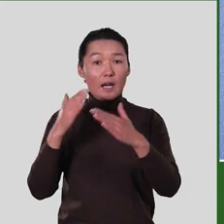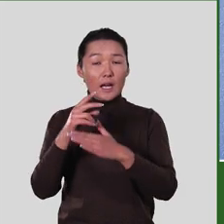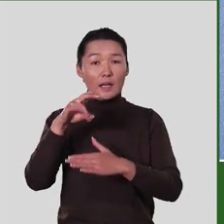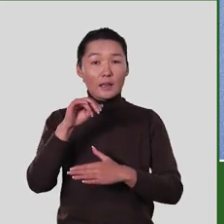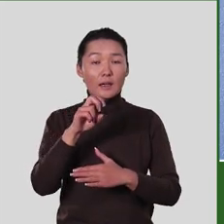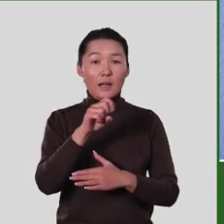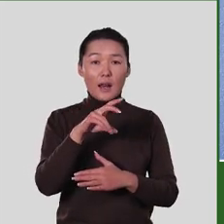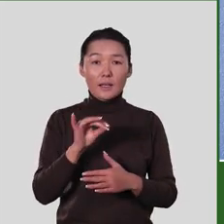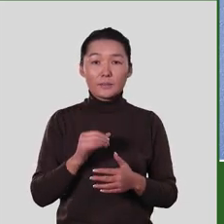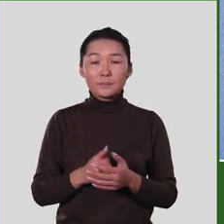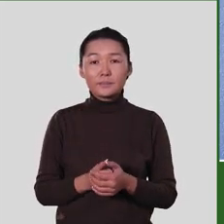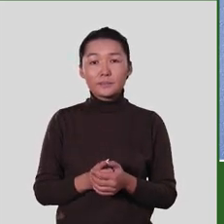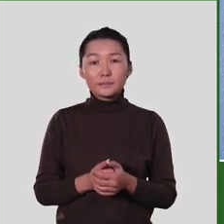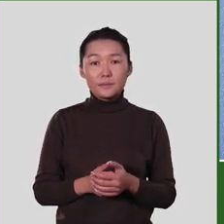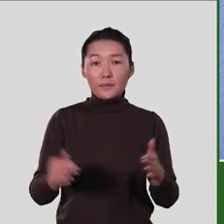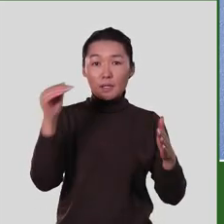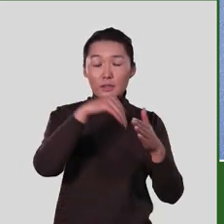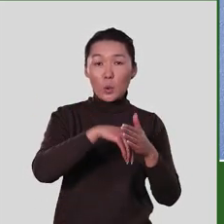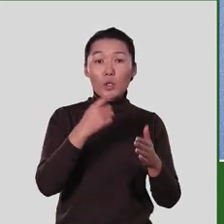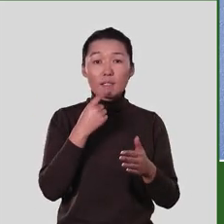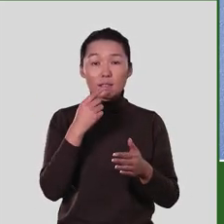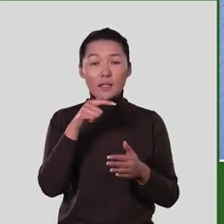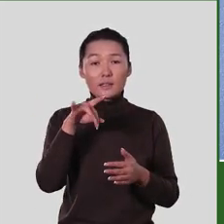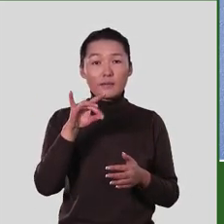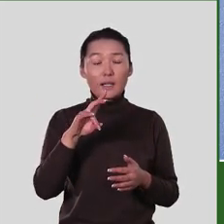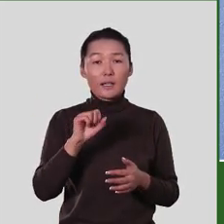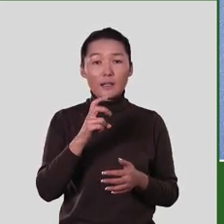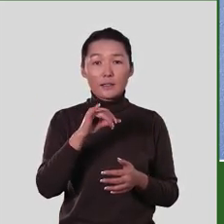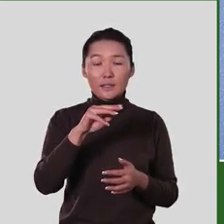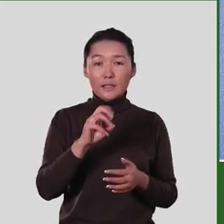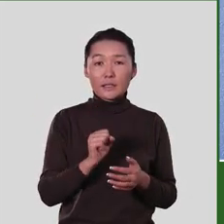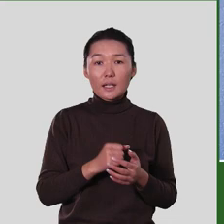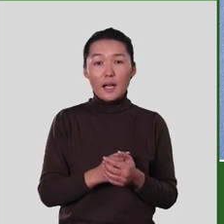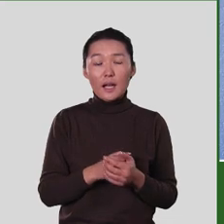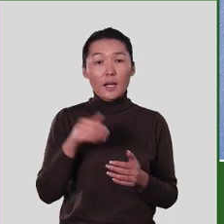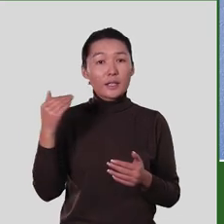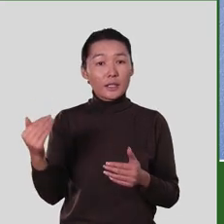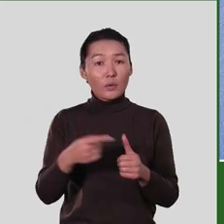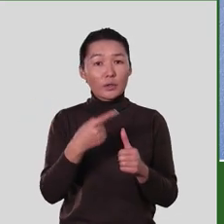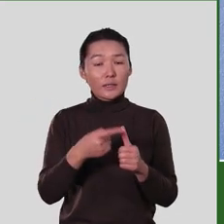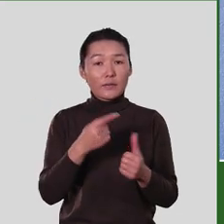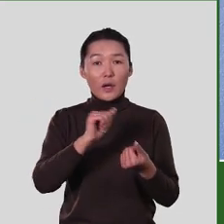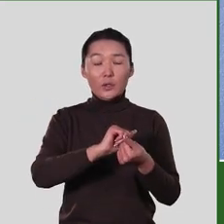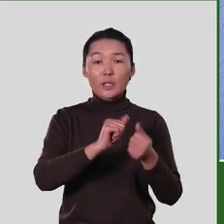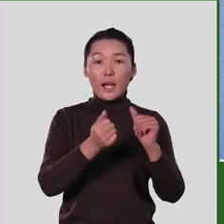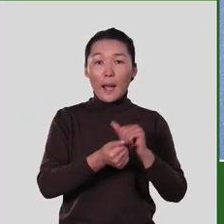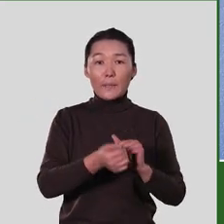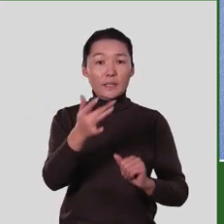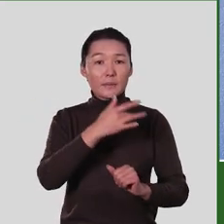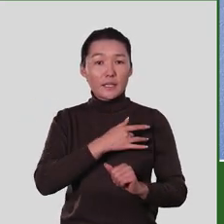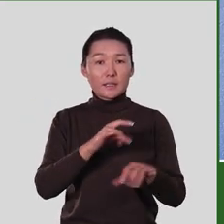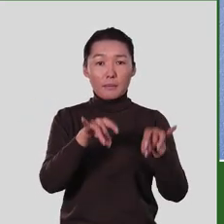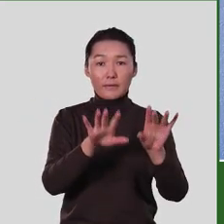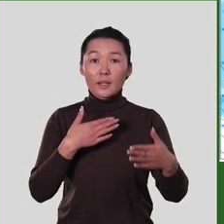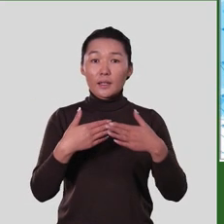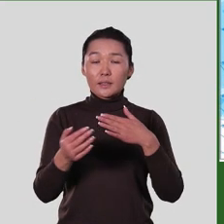Айрс Рок. Сложенный из красного гранита, Айрс Рок называют каменным сердцем Австралии.